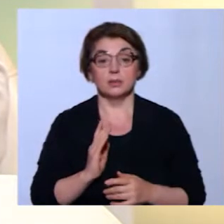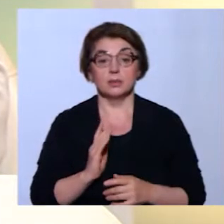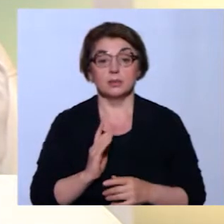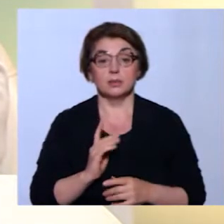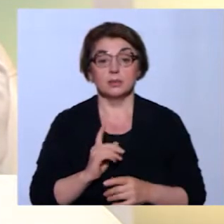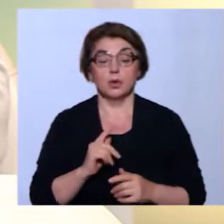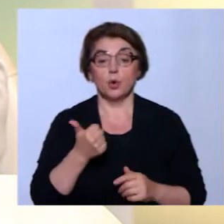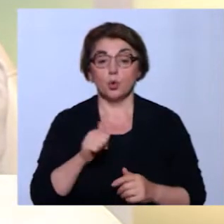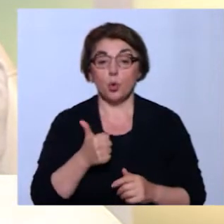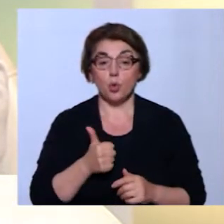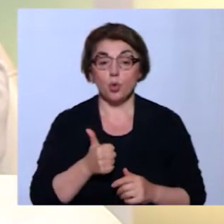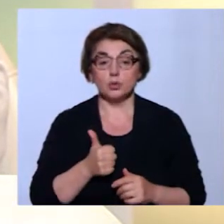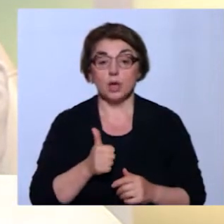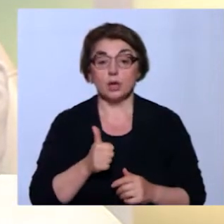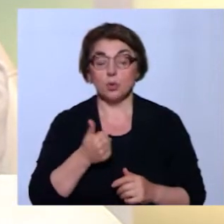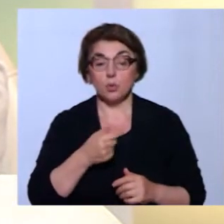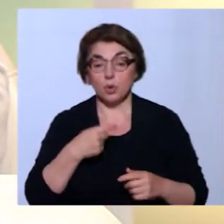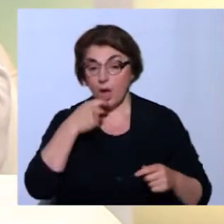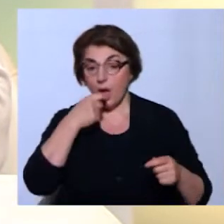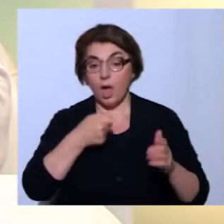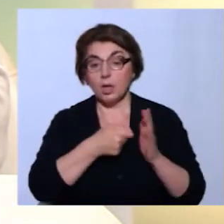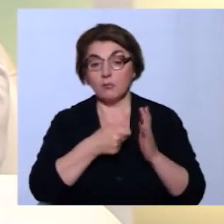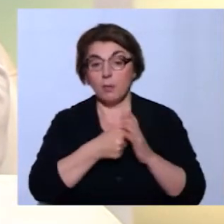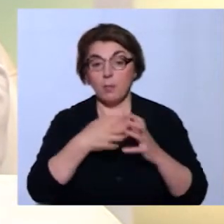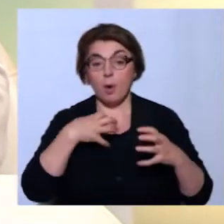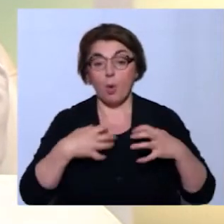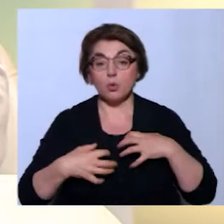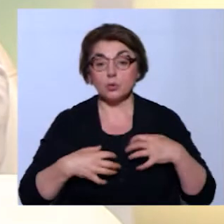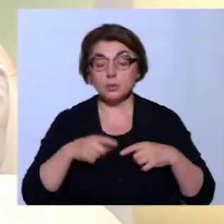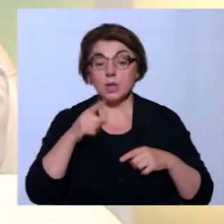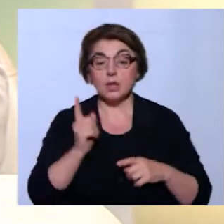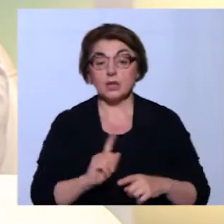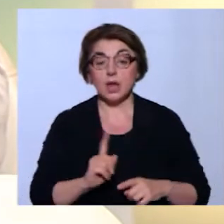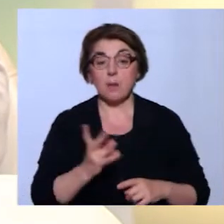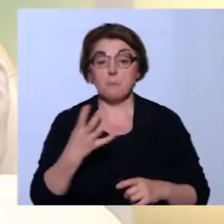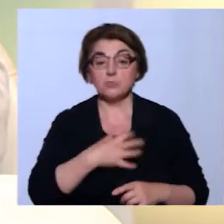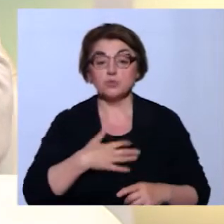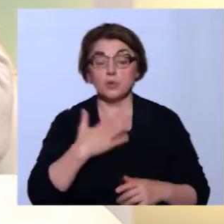რით და როგორ იკვებება ორგანიზმები და რა მნიშვნელობა აქვს საკვებს მათთვის.